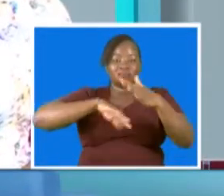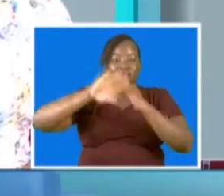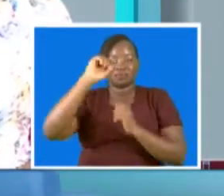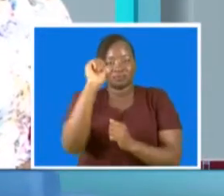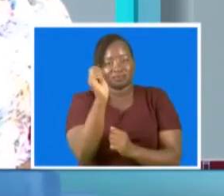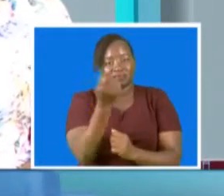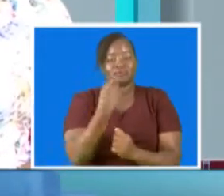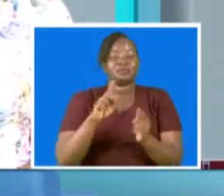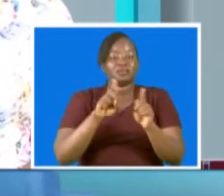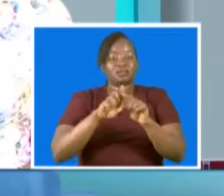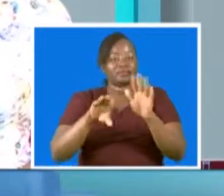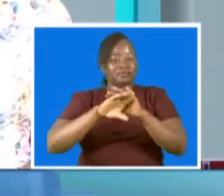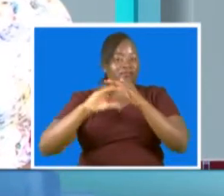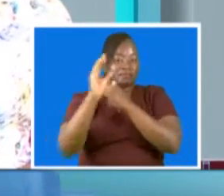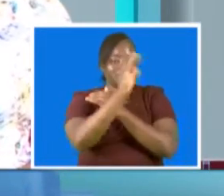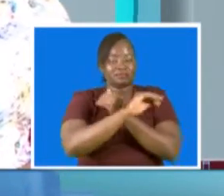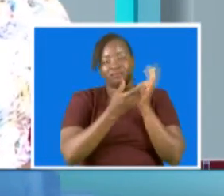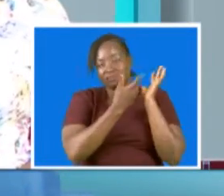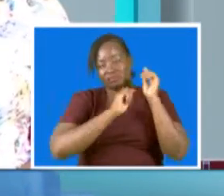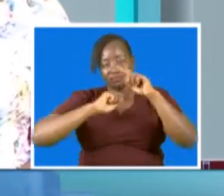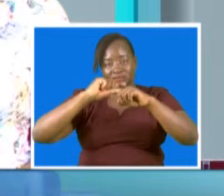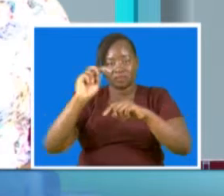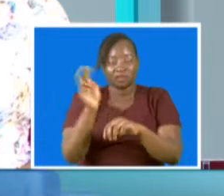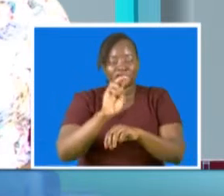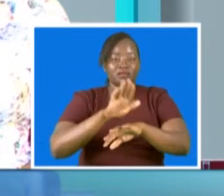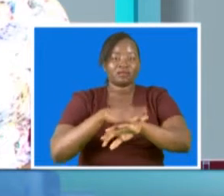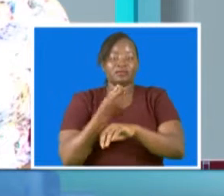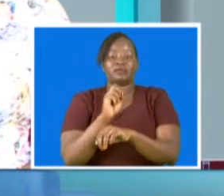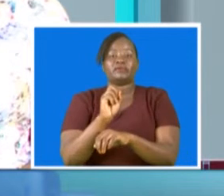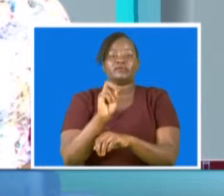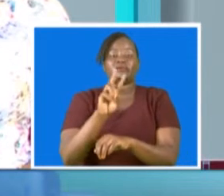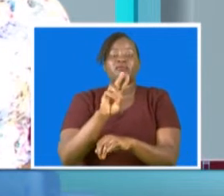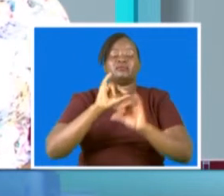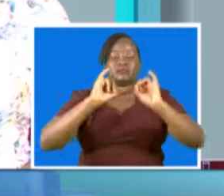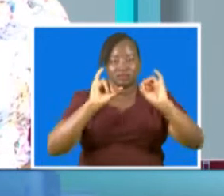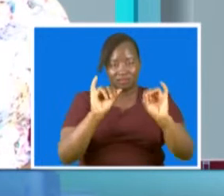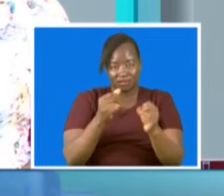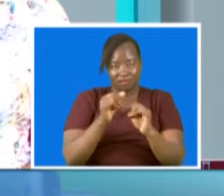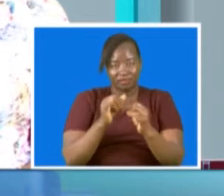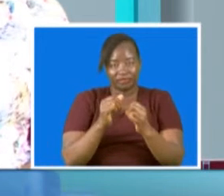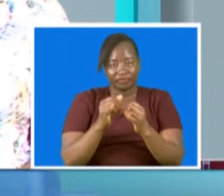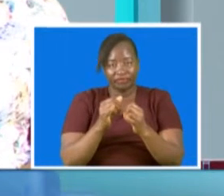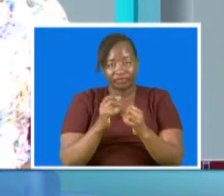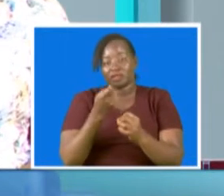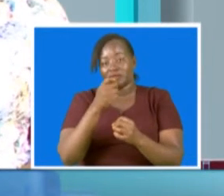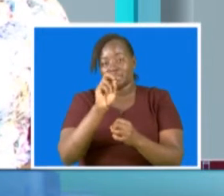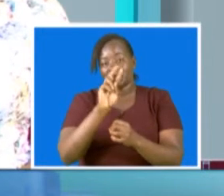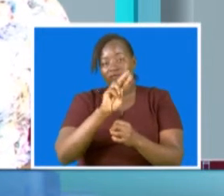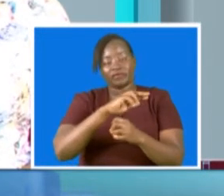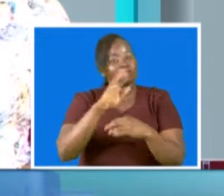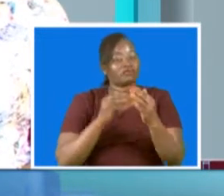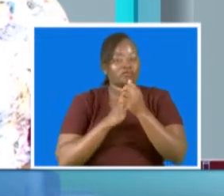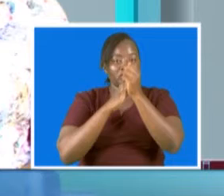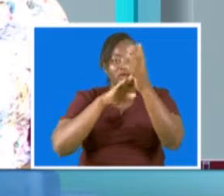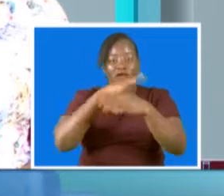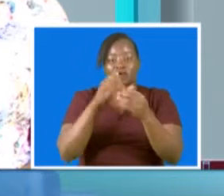othe ugikorwo ri thini wa bururi wa Kenya rundu mwe na nja wa bururi gakioka na uragithie na mbere na kurorera Gikuyu TV mururi wa mugikuyu ino ni